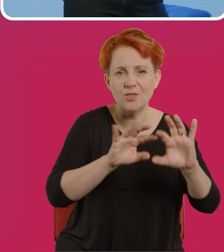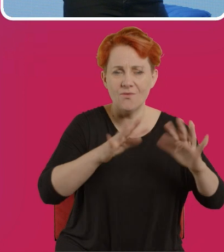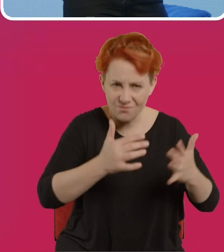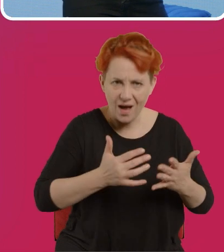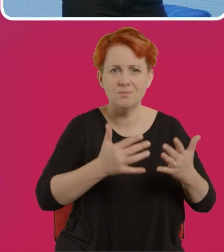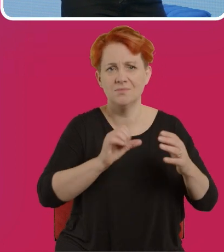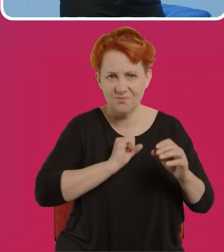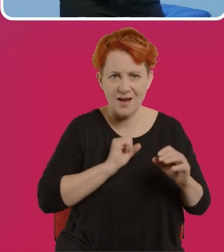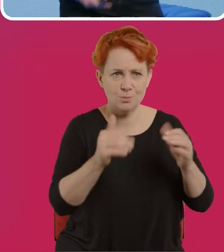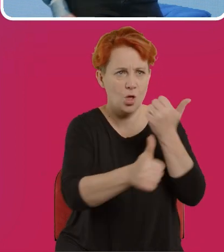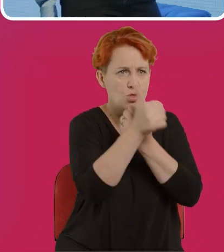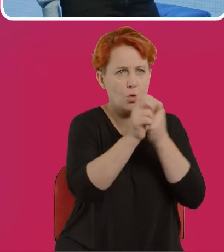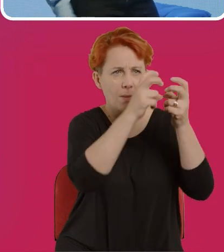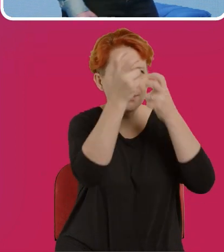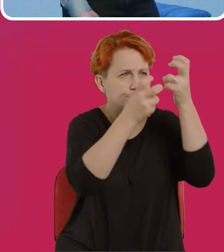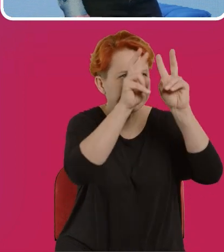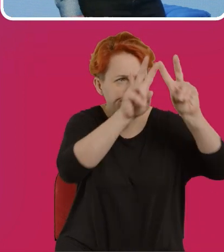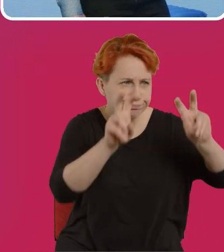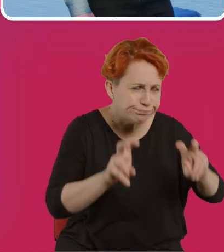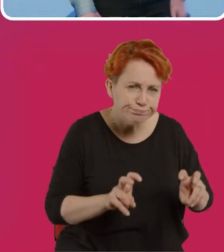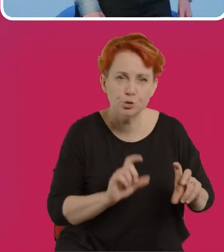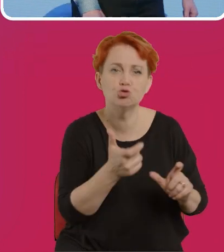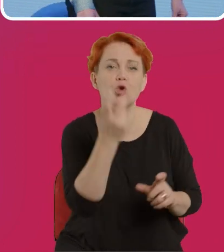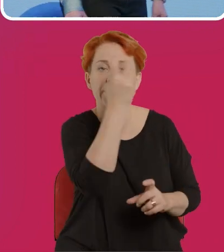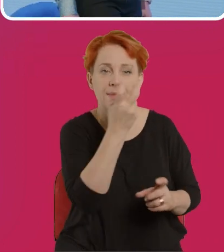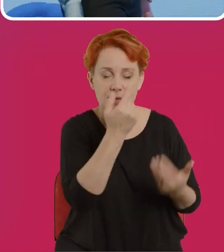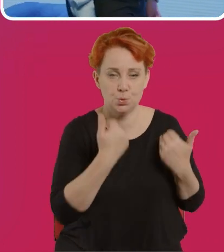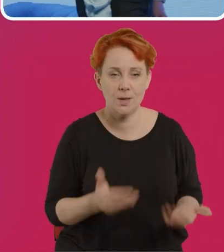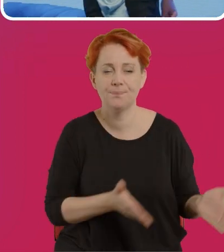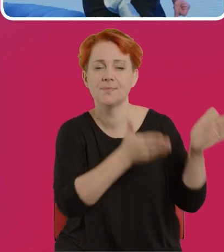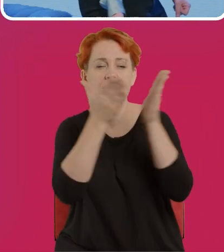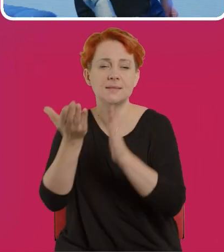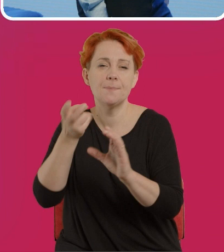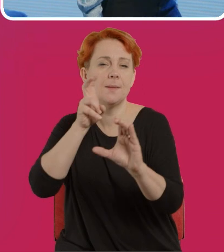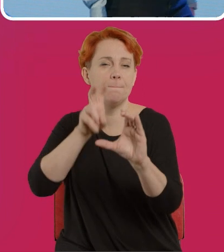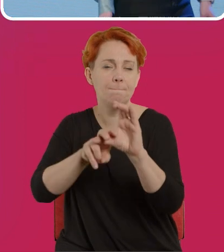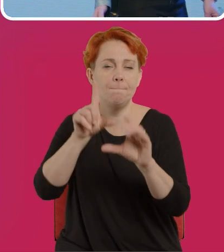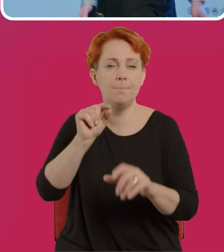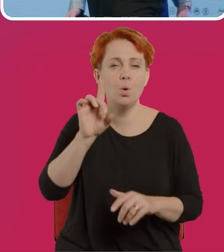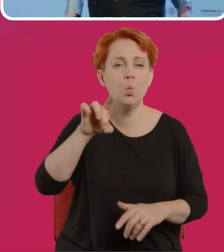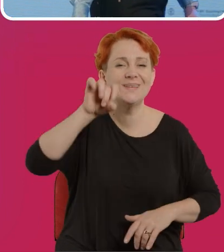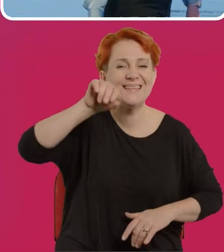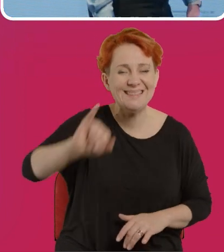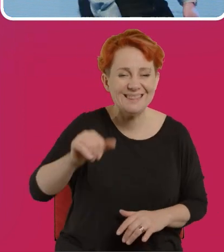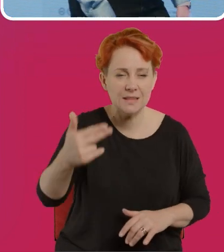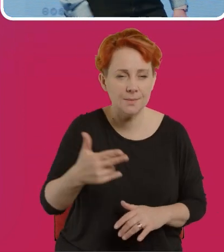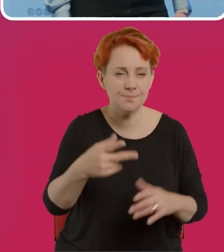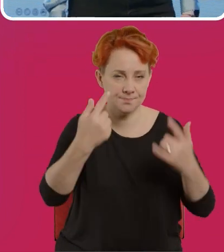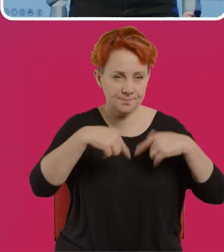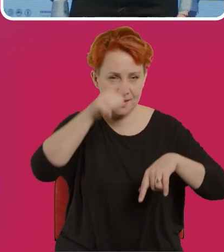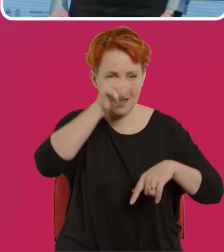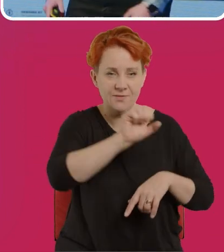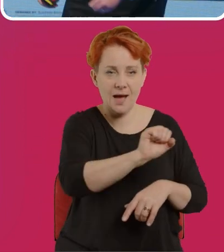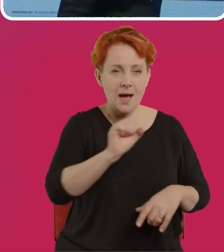pod kilkoma kątami, które nas interesują. Kolejna rzecz, kolejny plugin jest, się nazywa to AA Summarize